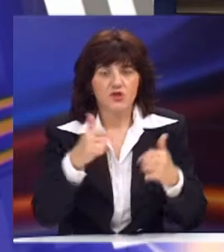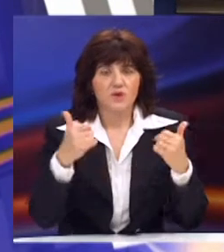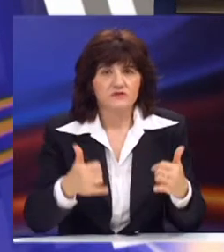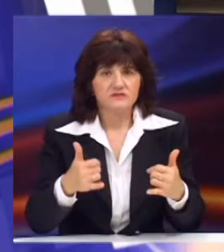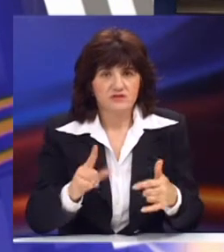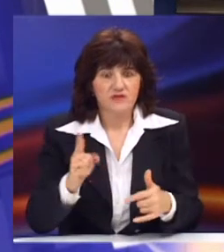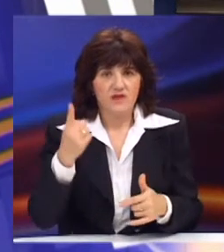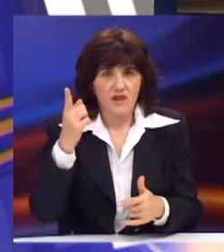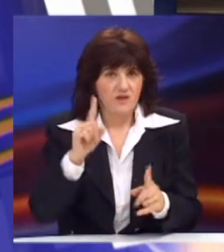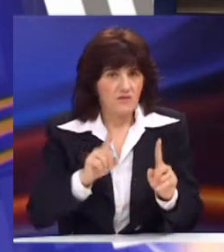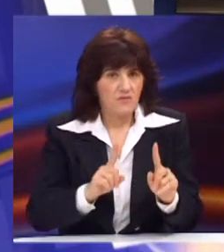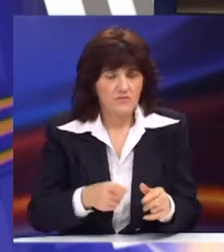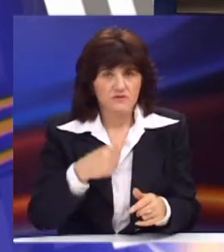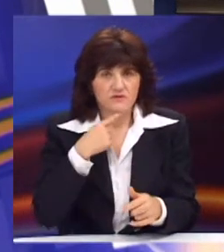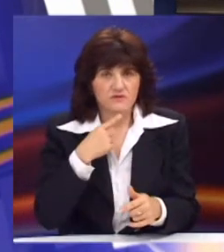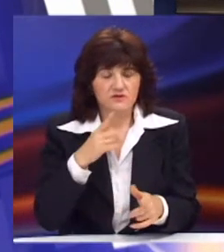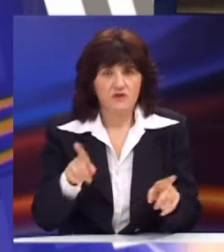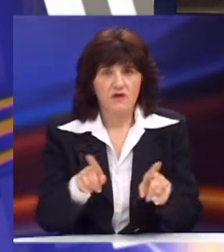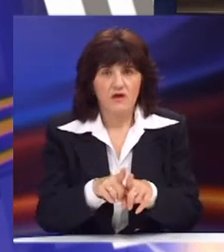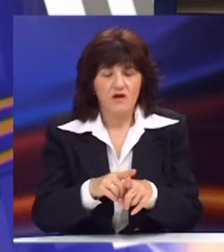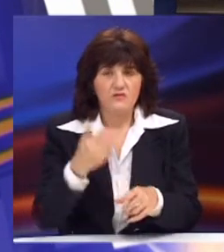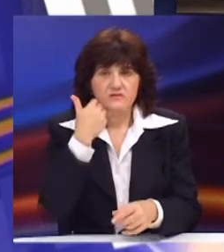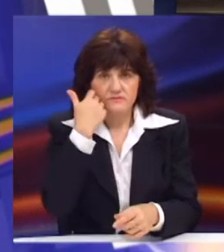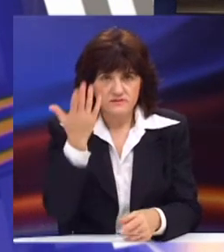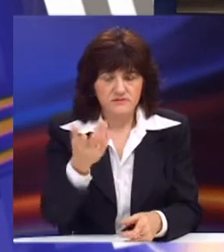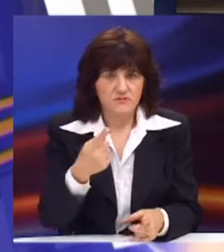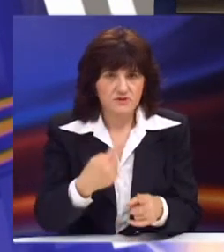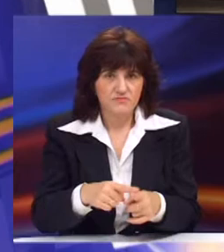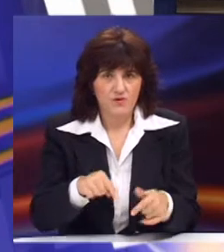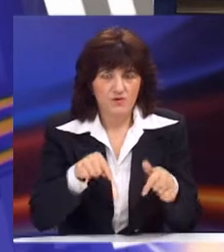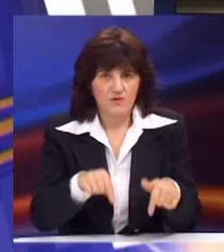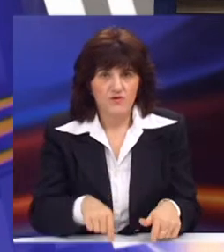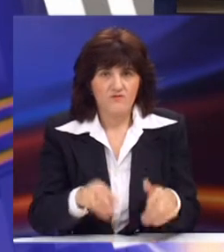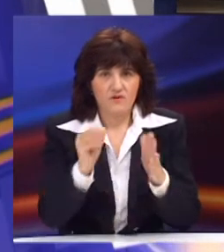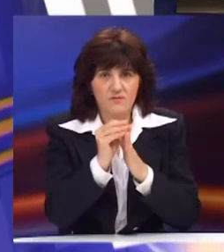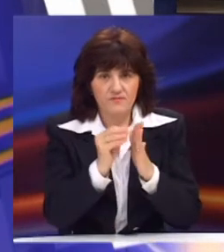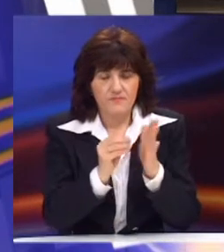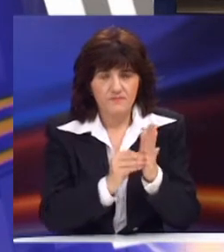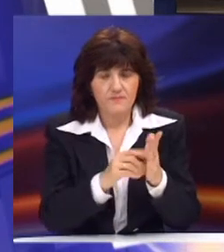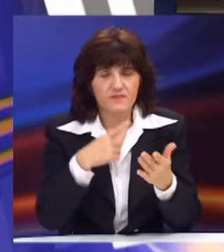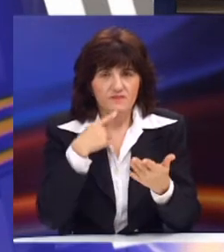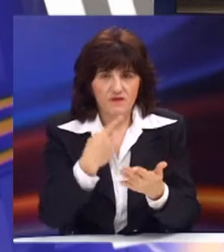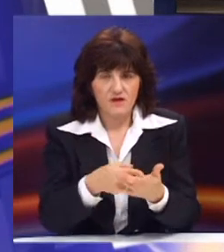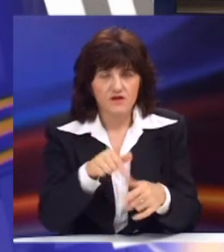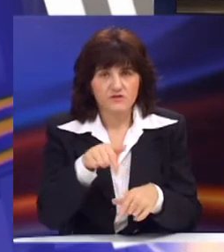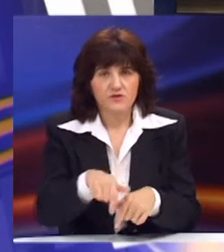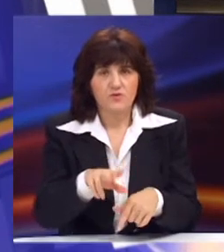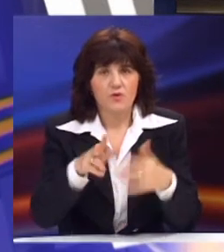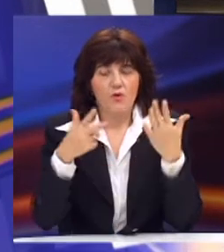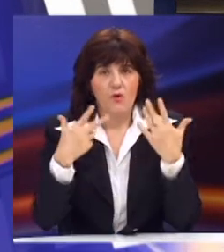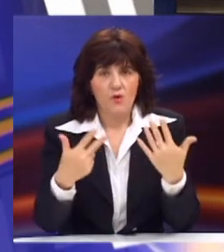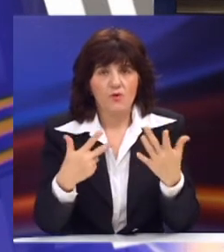na dosadašnjim rezultatima privatizacije koji su ocenjeni kao poražavajući i to na bazi podataka koji govore da